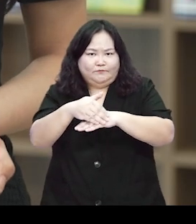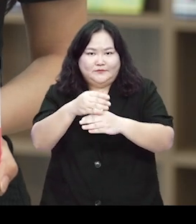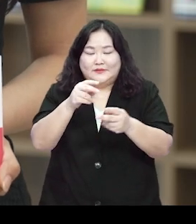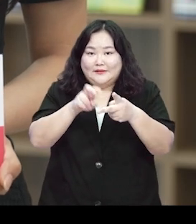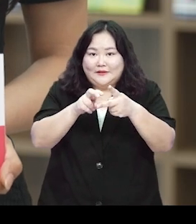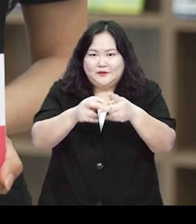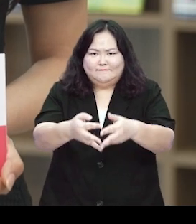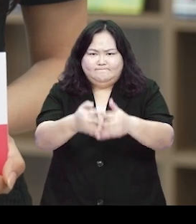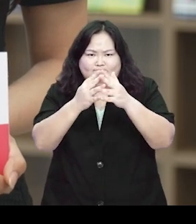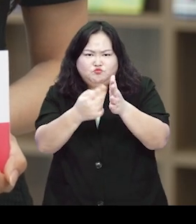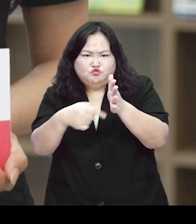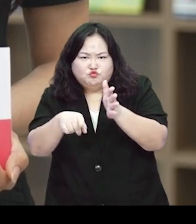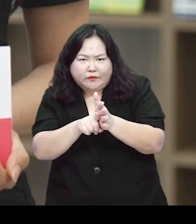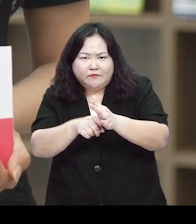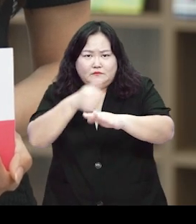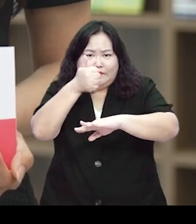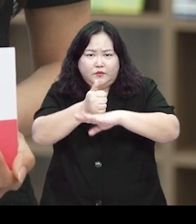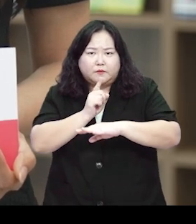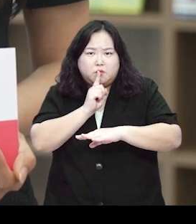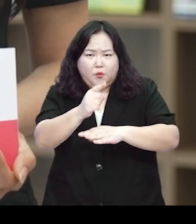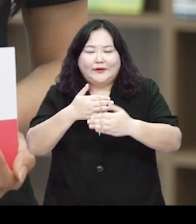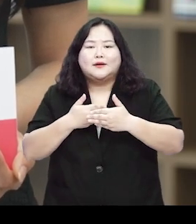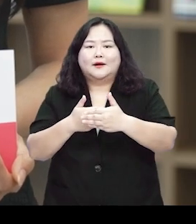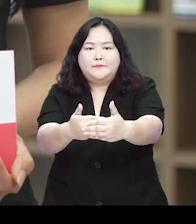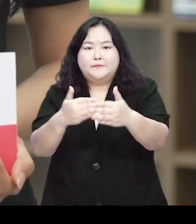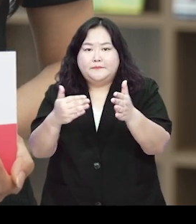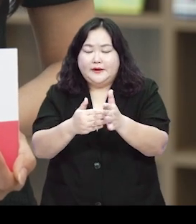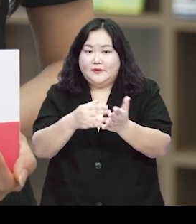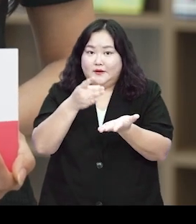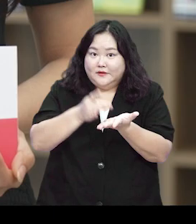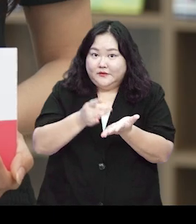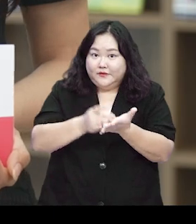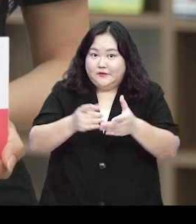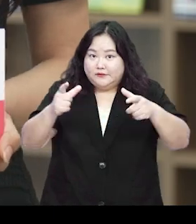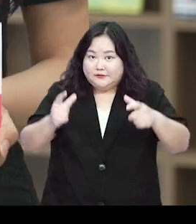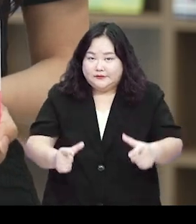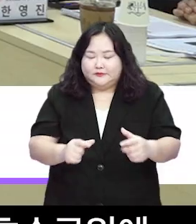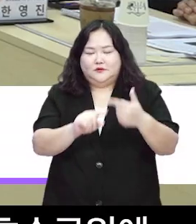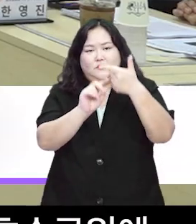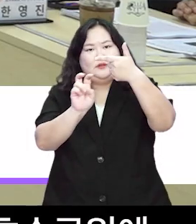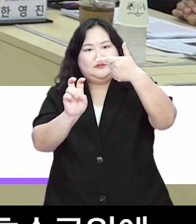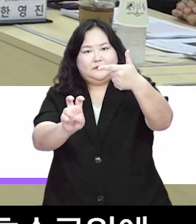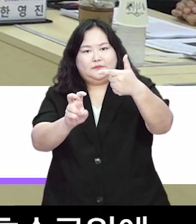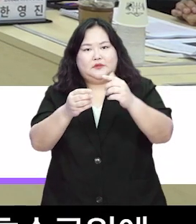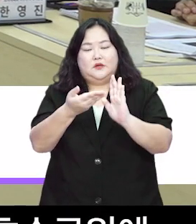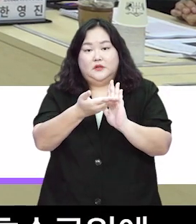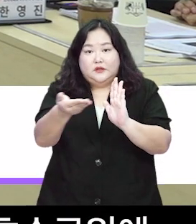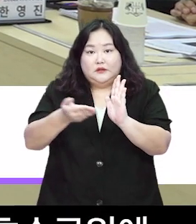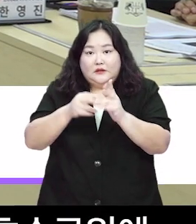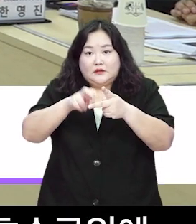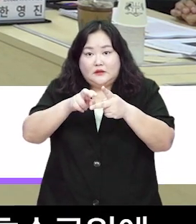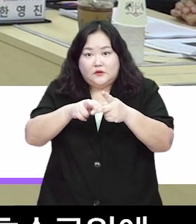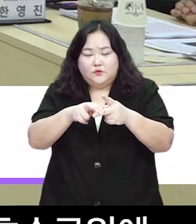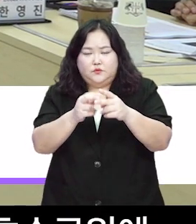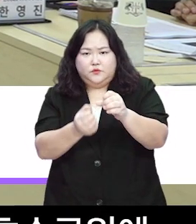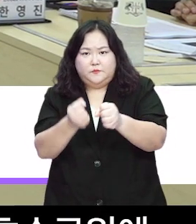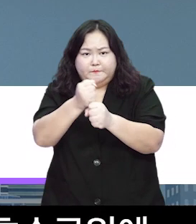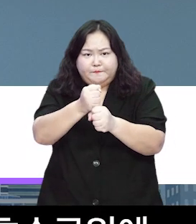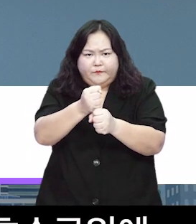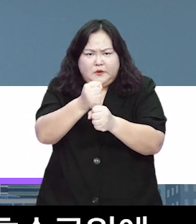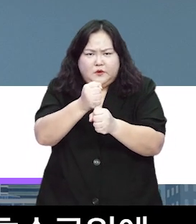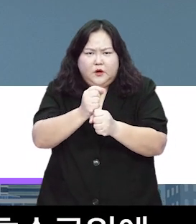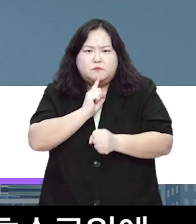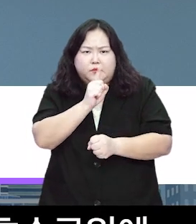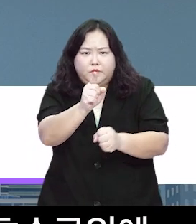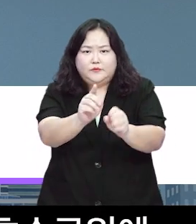천안 성성 아트센터 건립을 위한 구상용역 최종 보고회가 진행됐습니다 천안시가 지난 20일 성성 아트센터